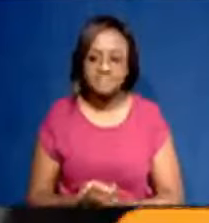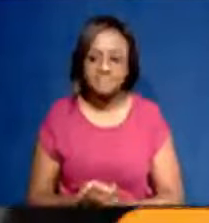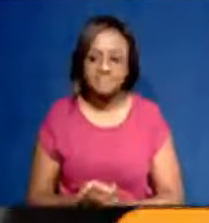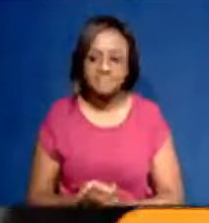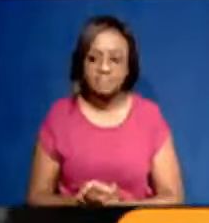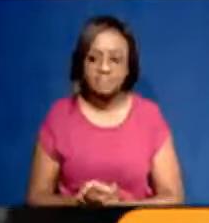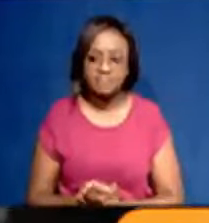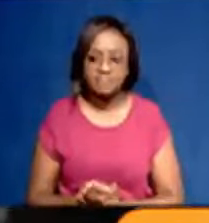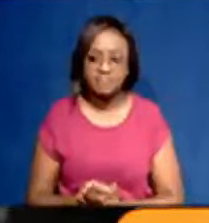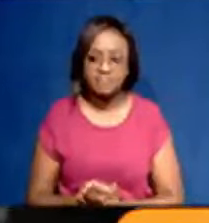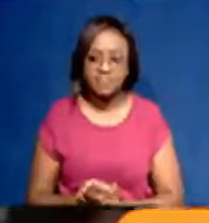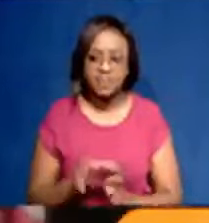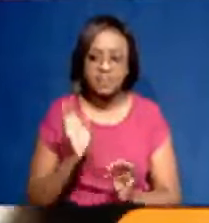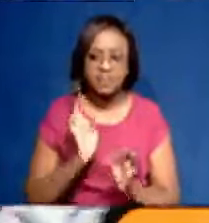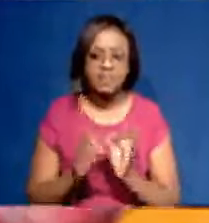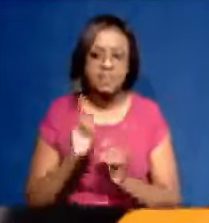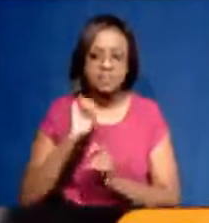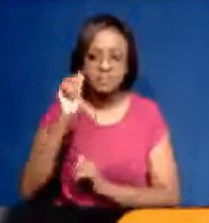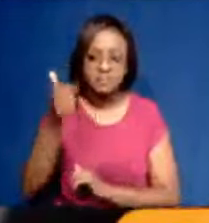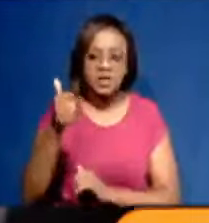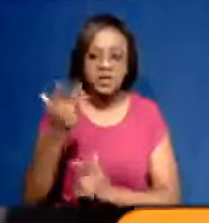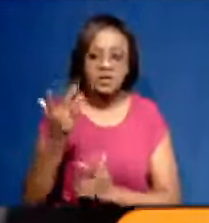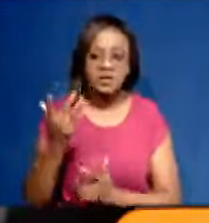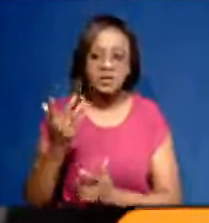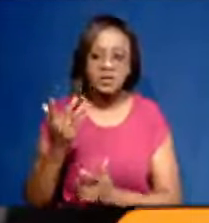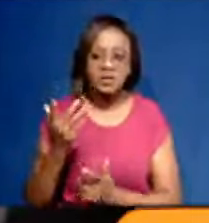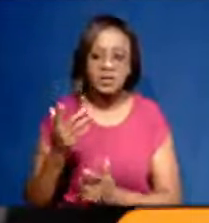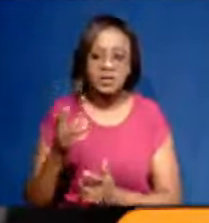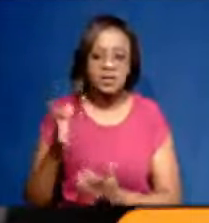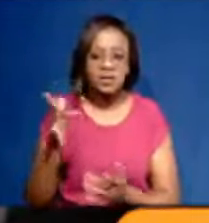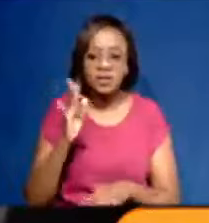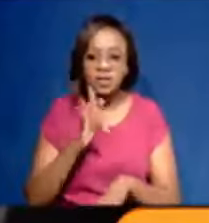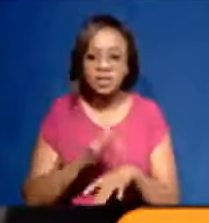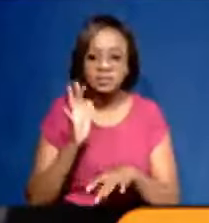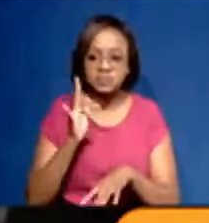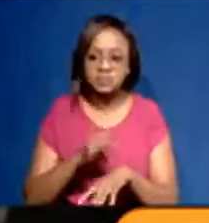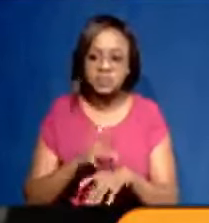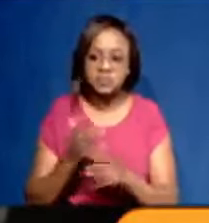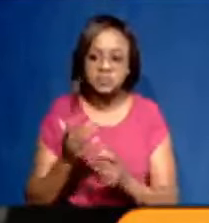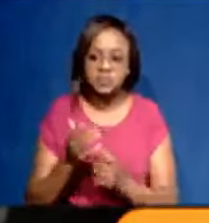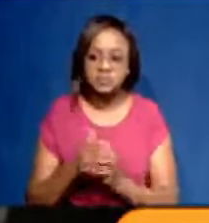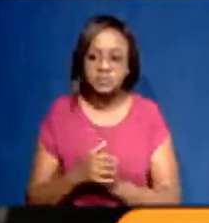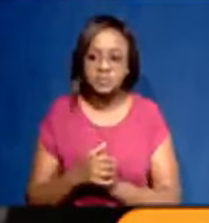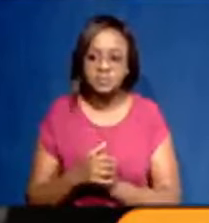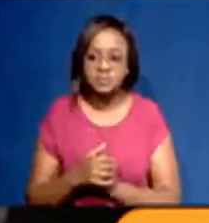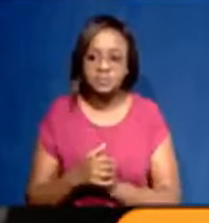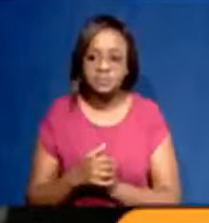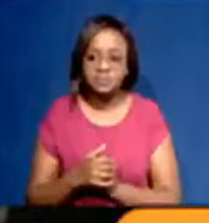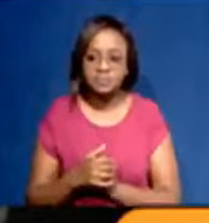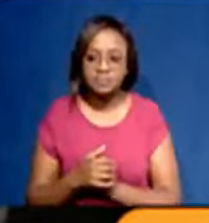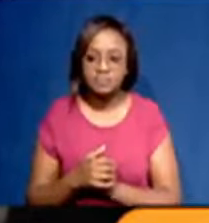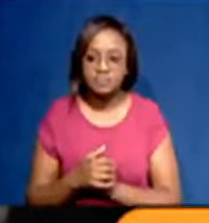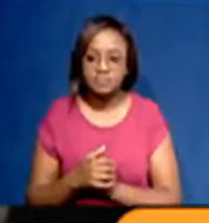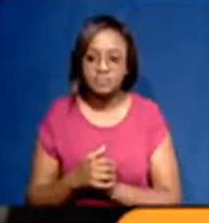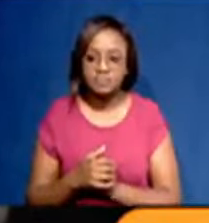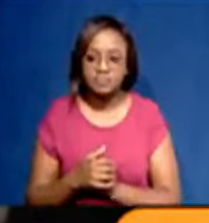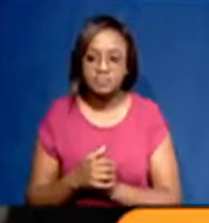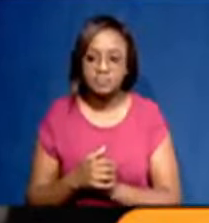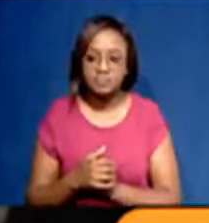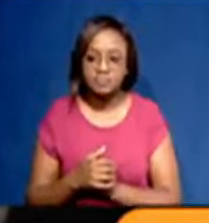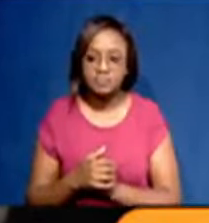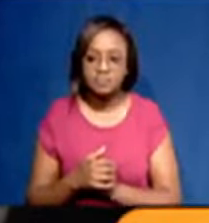isifikia kiberiti. Nilikuwa nimeweka huko juu kwa itara, hangefikia kiberiti, sio chini hiyo, hapana.